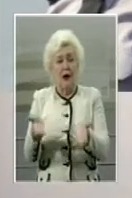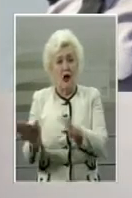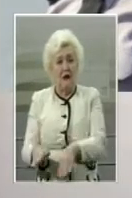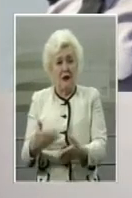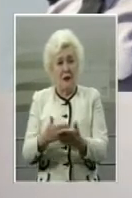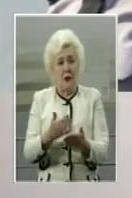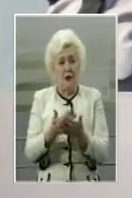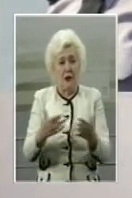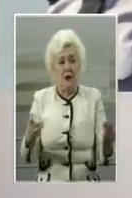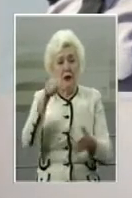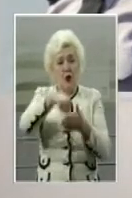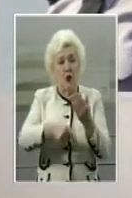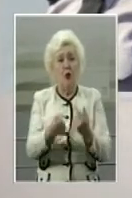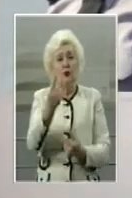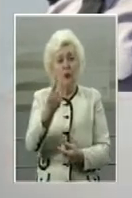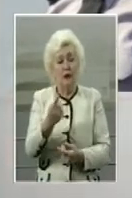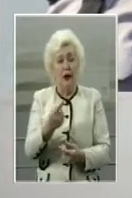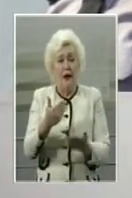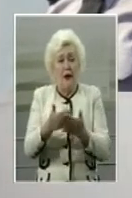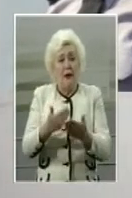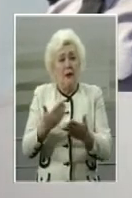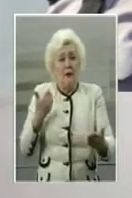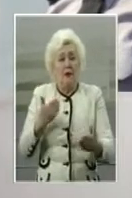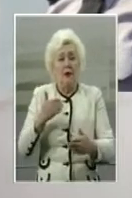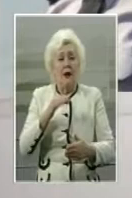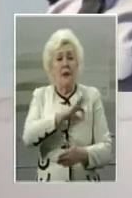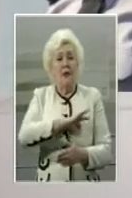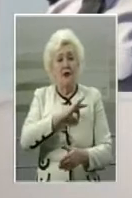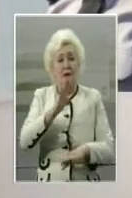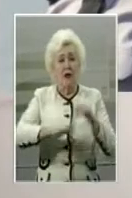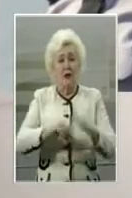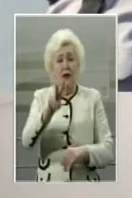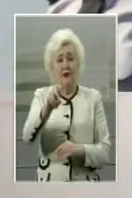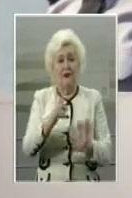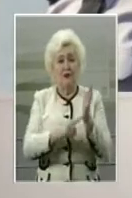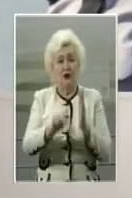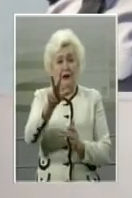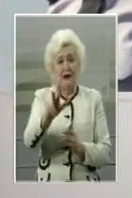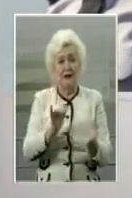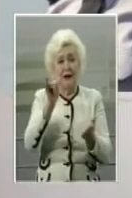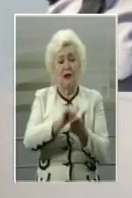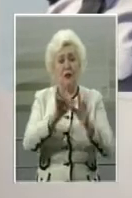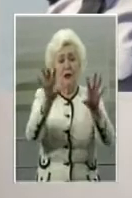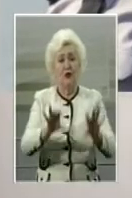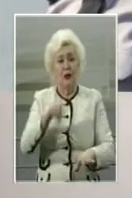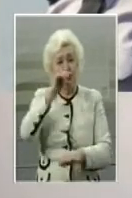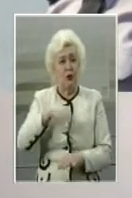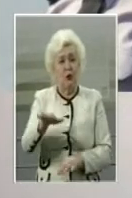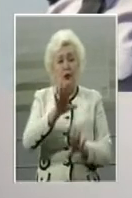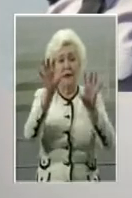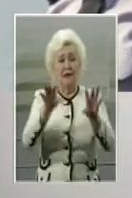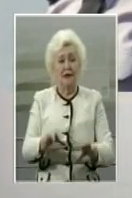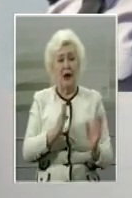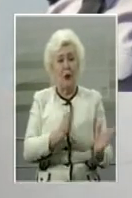предмет та його походження. Попередня правова кваліфікація – стаття 263 Кримінального кодексу України